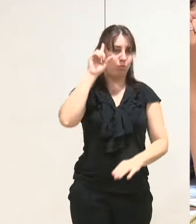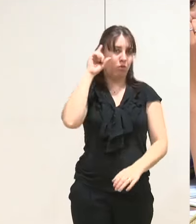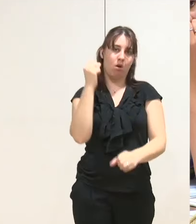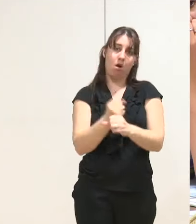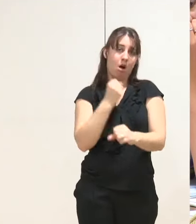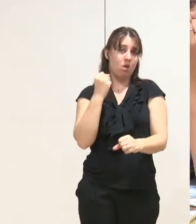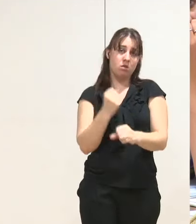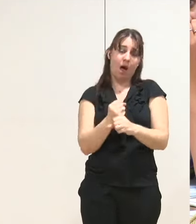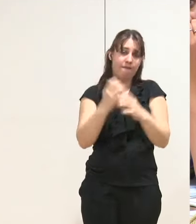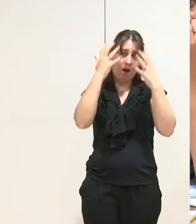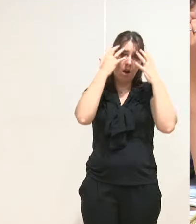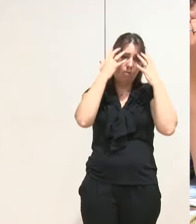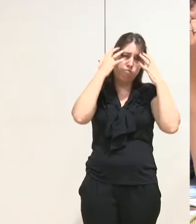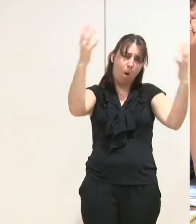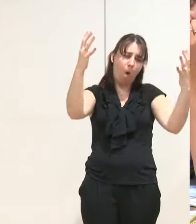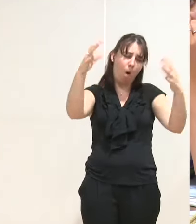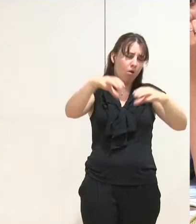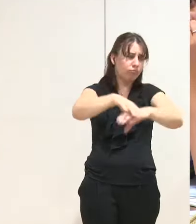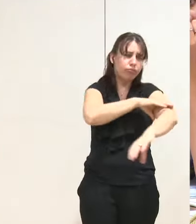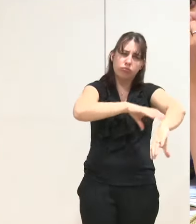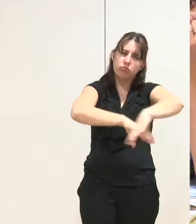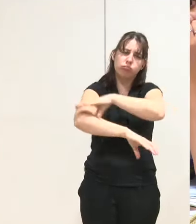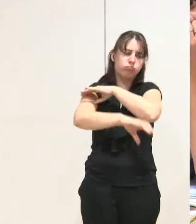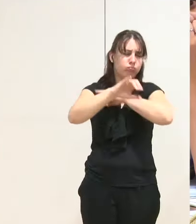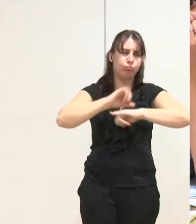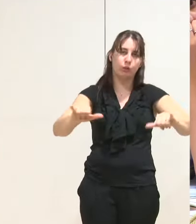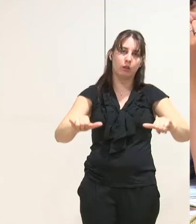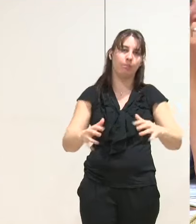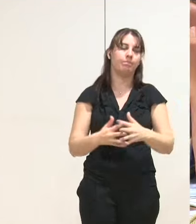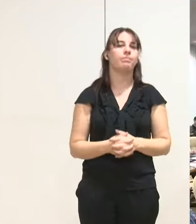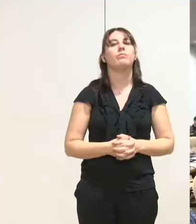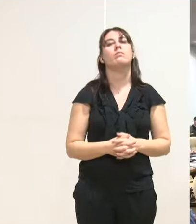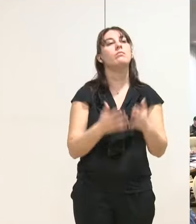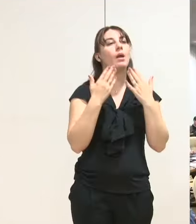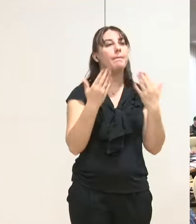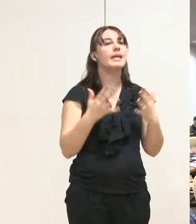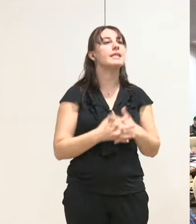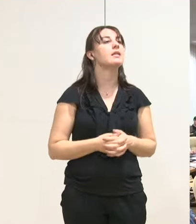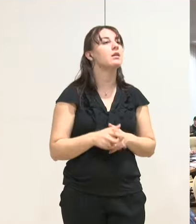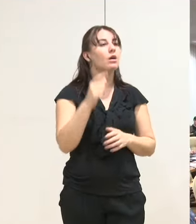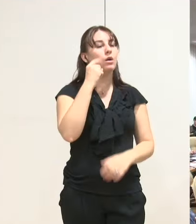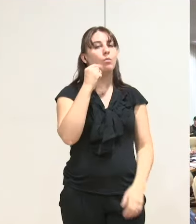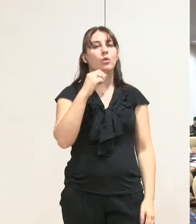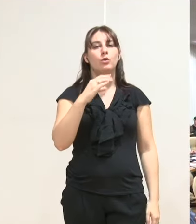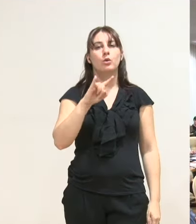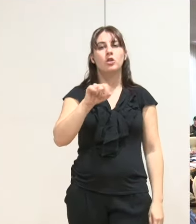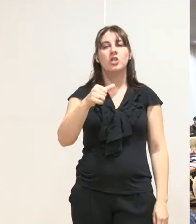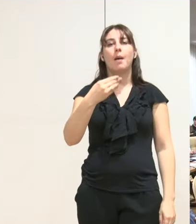de titan merci Monsieur